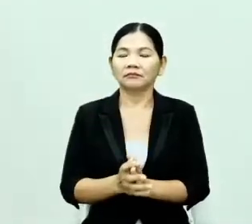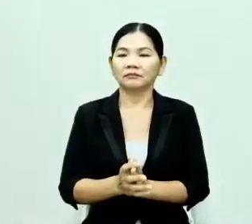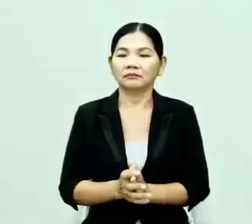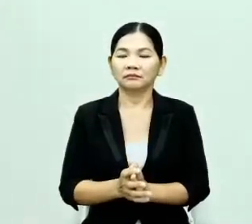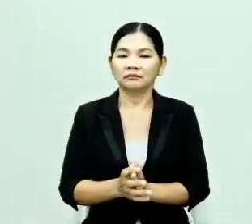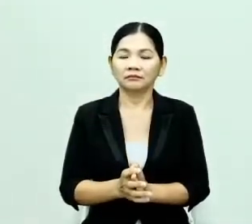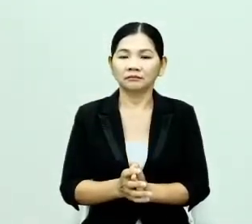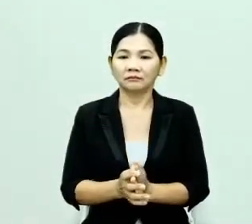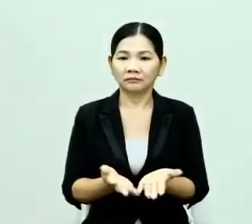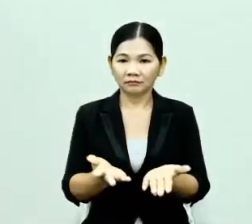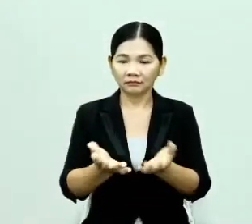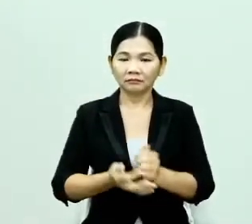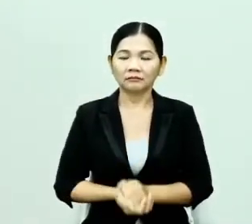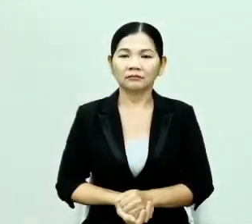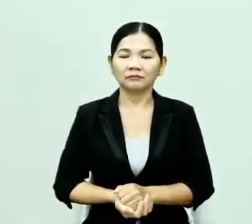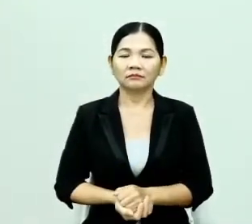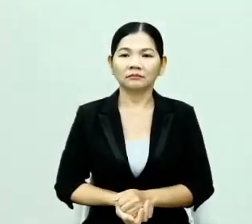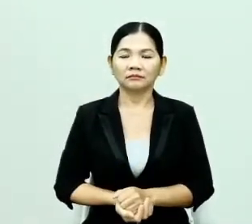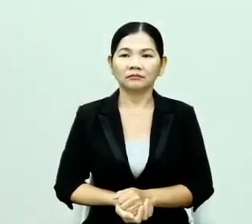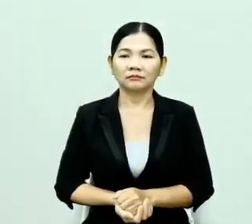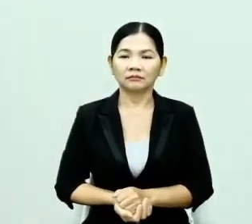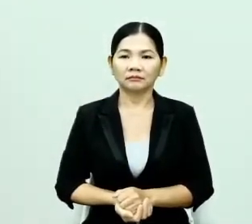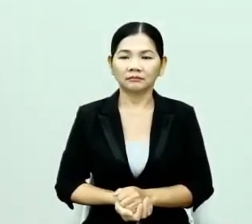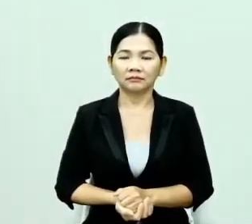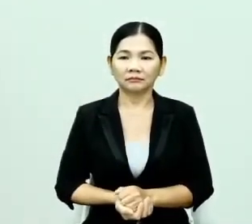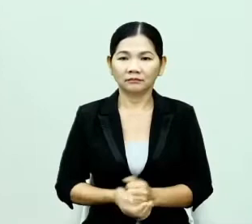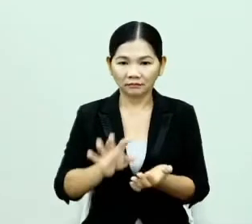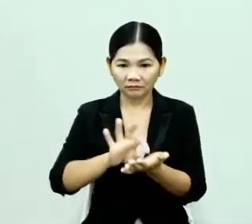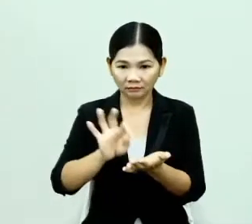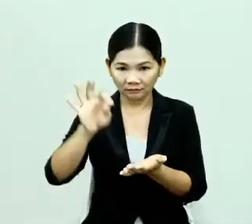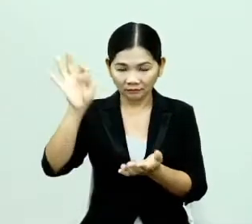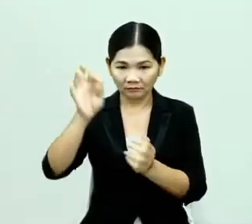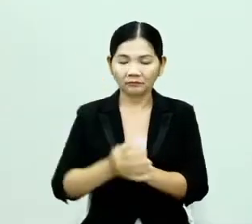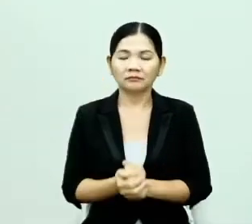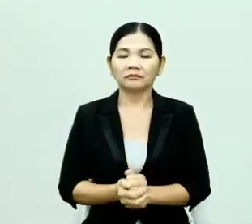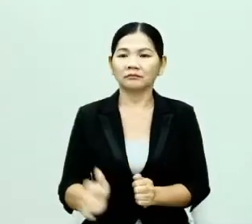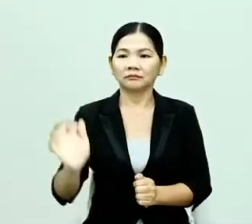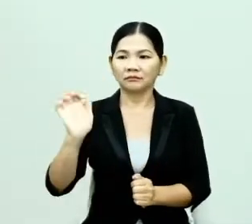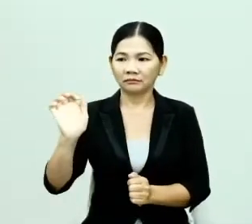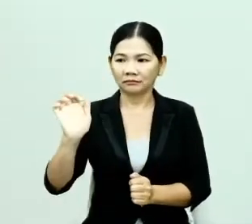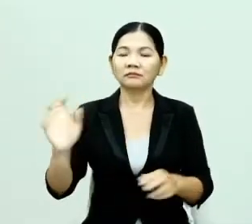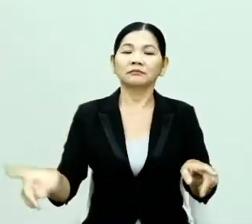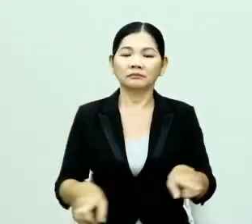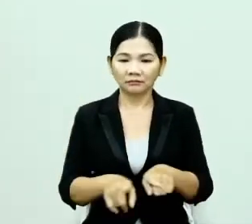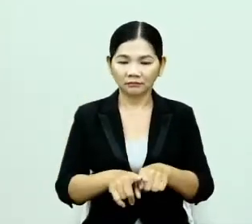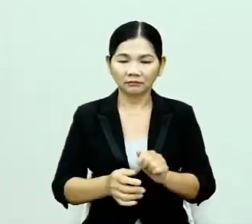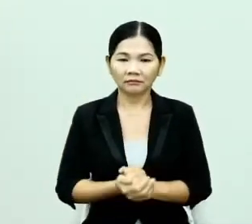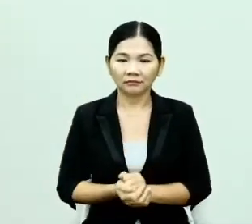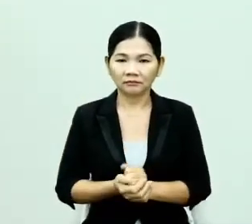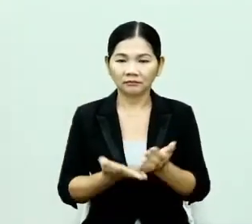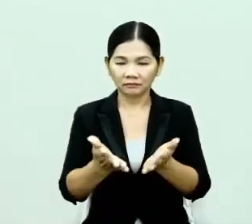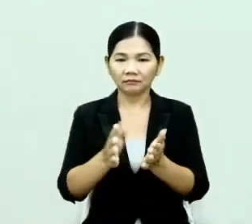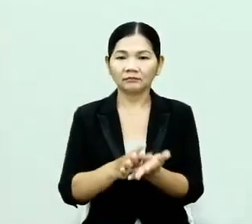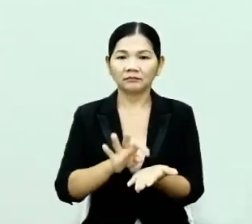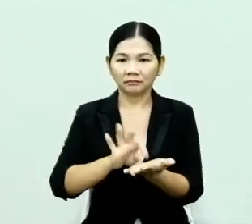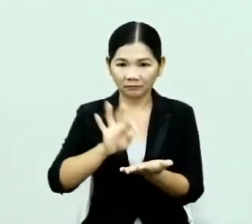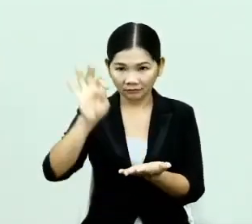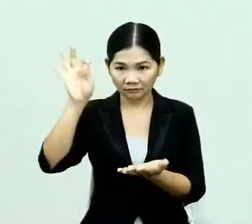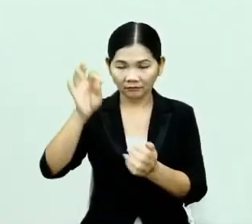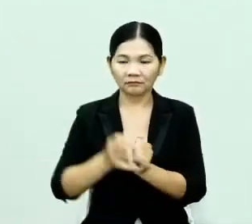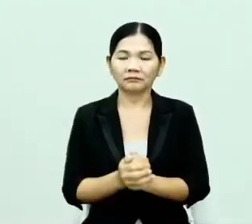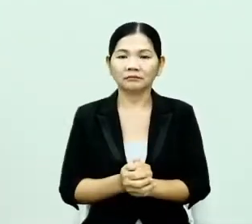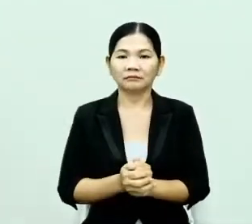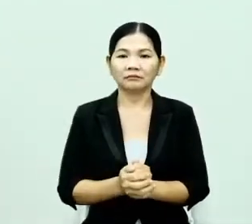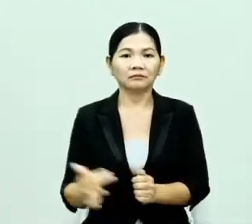ដើមអ្វីដែរកូនចាពាក្យចាបក៏មានសូដើមចដែរណាឥឡូវកូនស្ដាប់ម្ដងទៀតពាក្យ